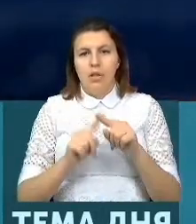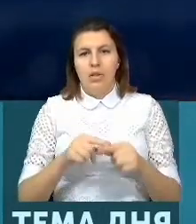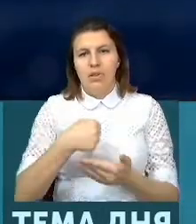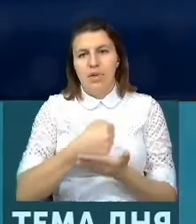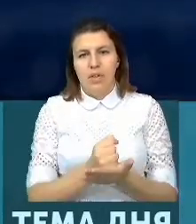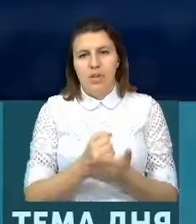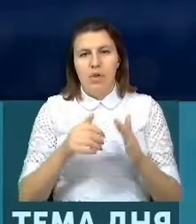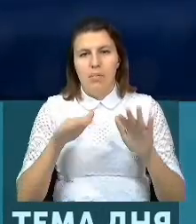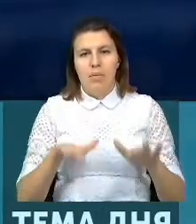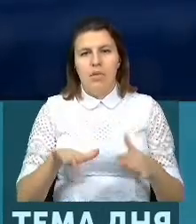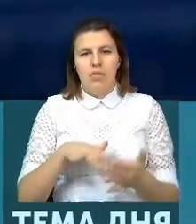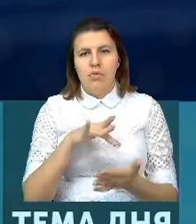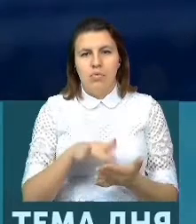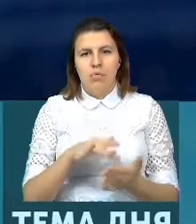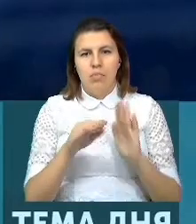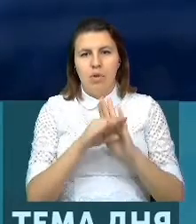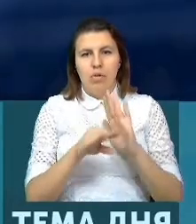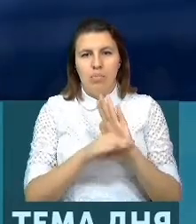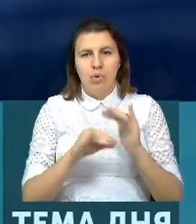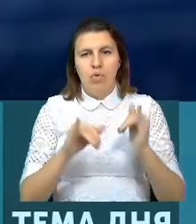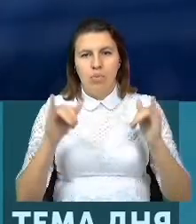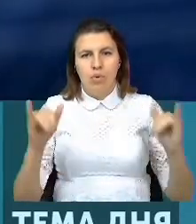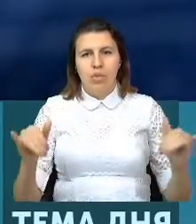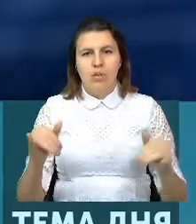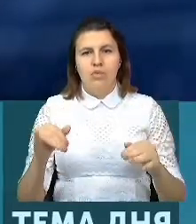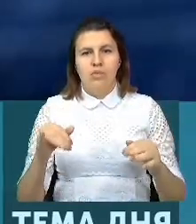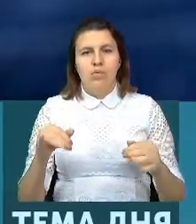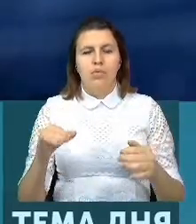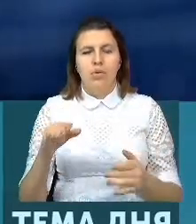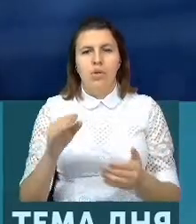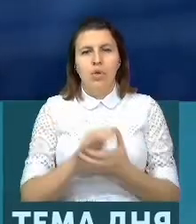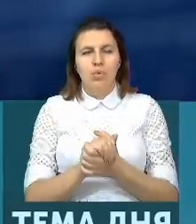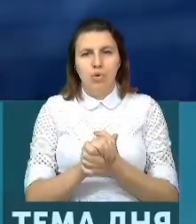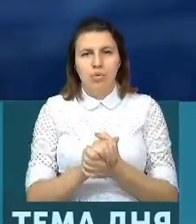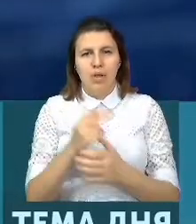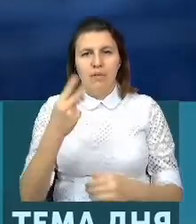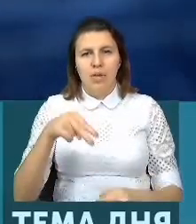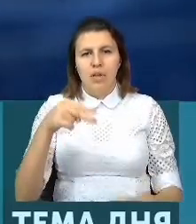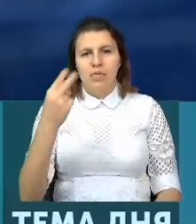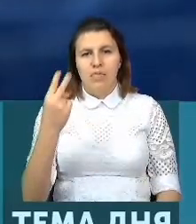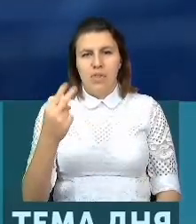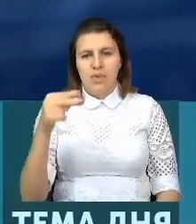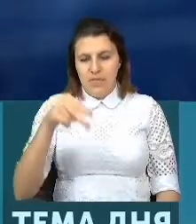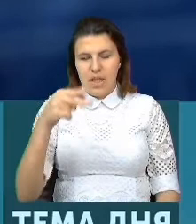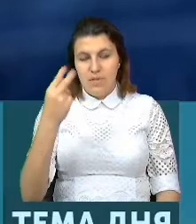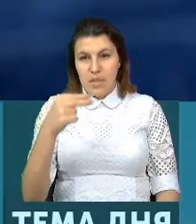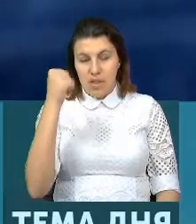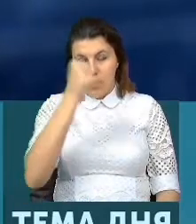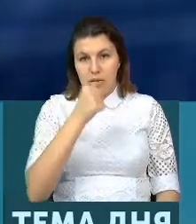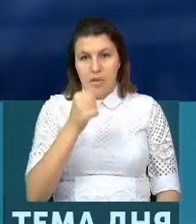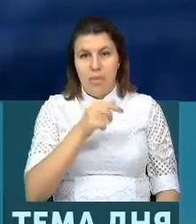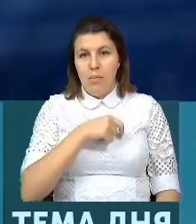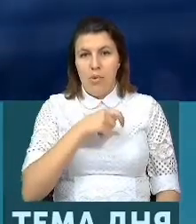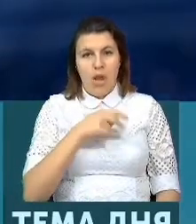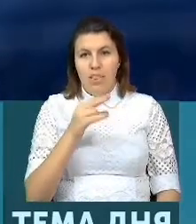розвитку молодіжного центру «Дружба» на 2020 рік. Їх можна подивитись на сайті міської ради Лисичанська. Депутати не підтримали